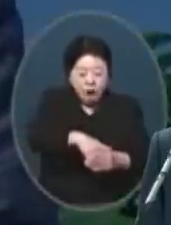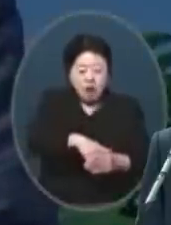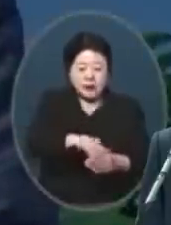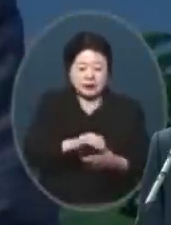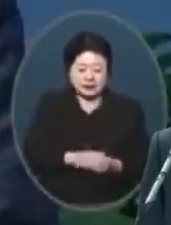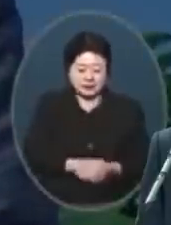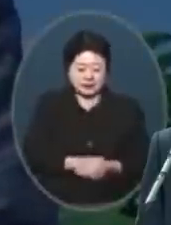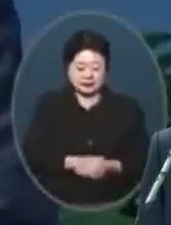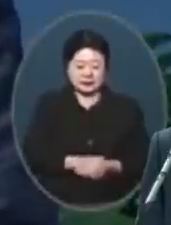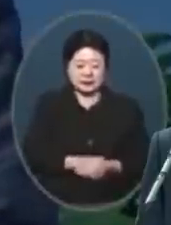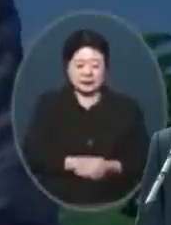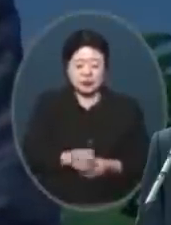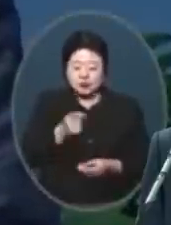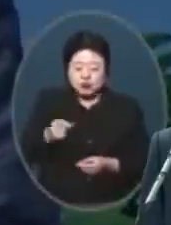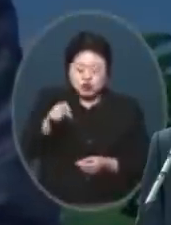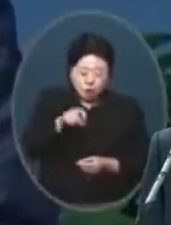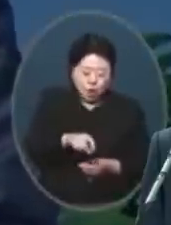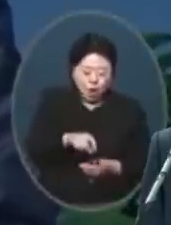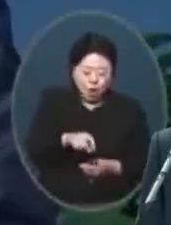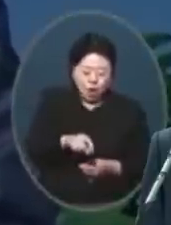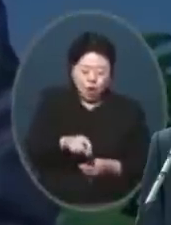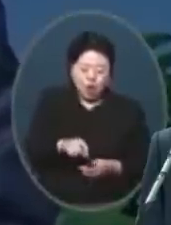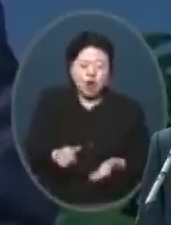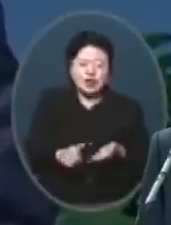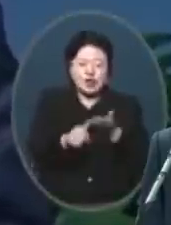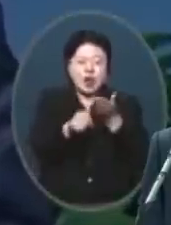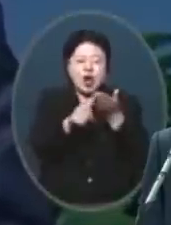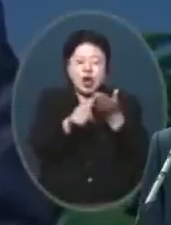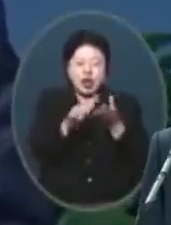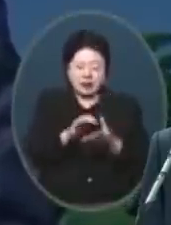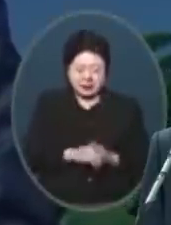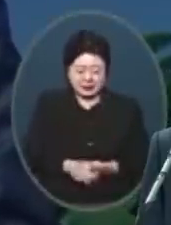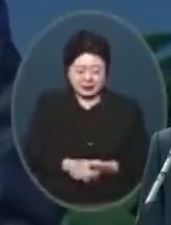황무지에 심어서 물을 주고 이를 키우는 것입니다.